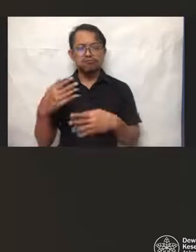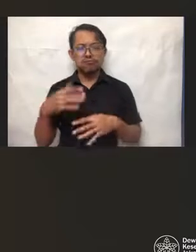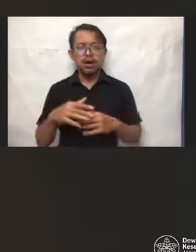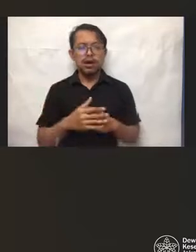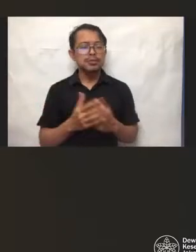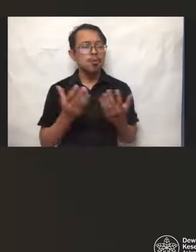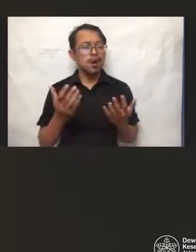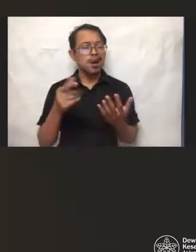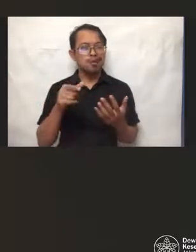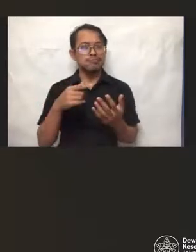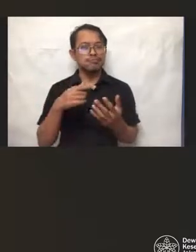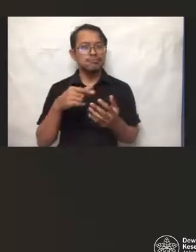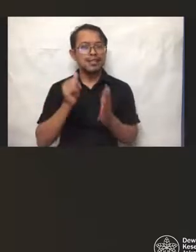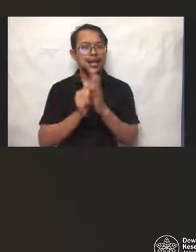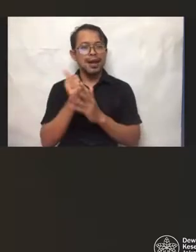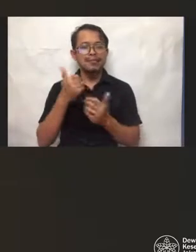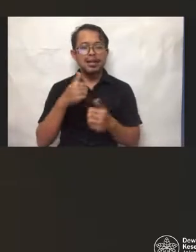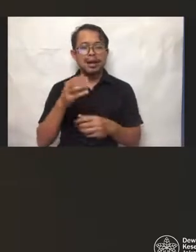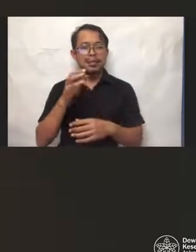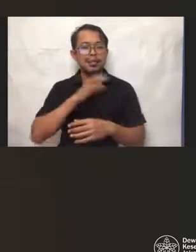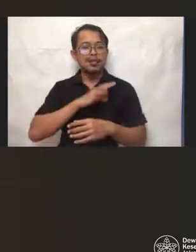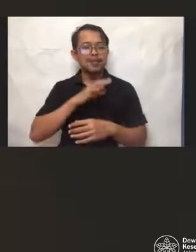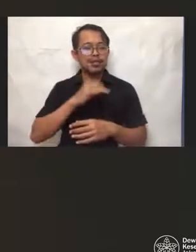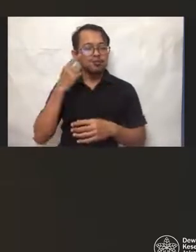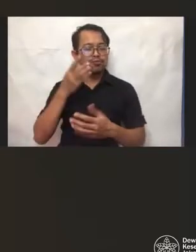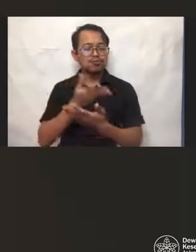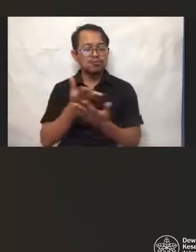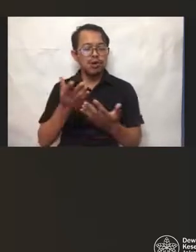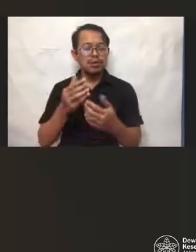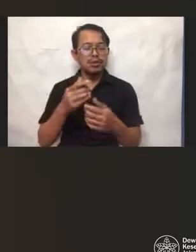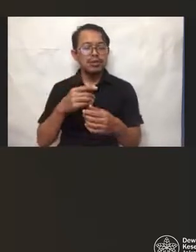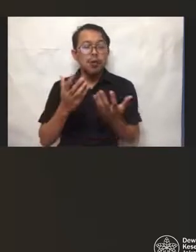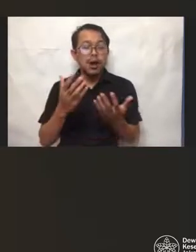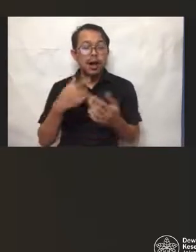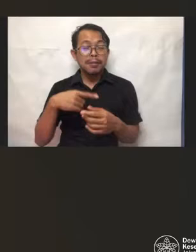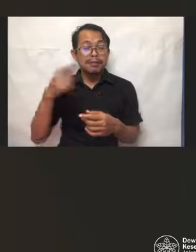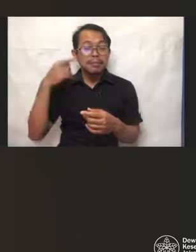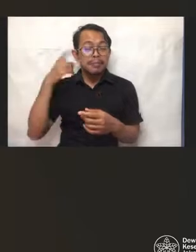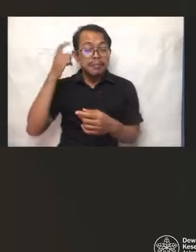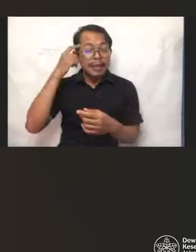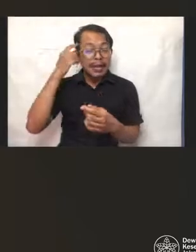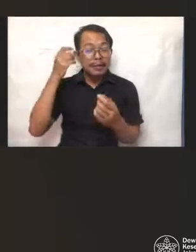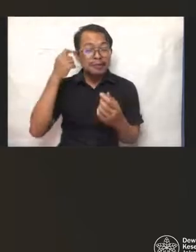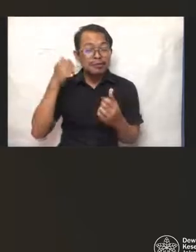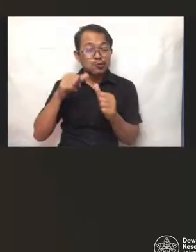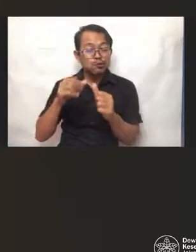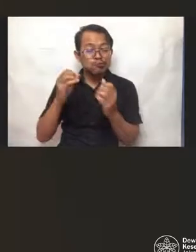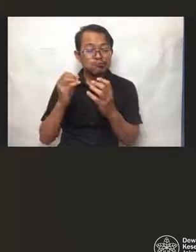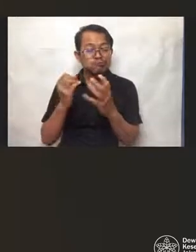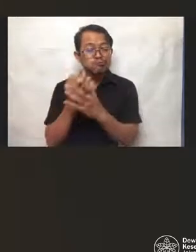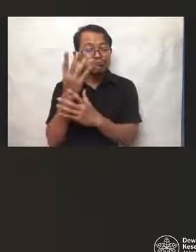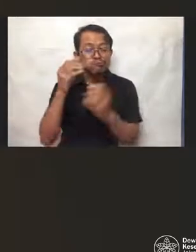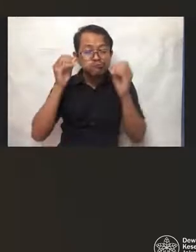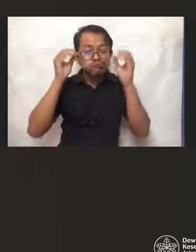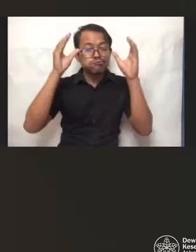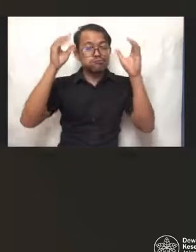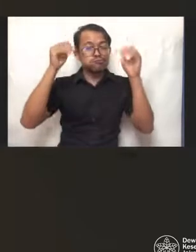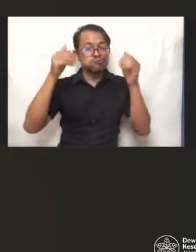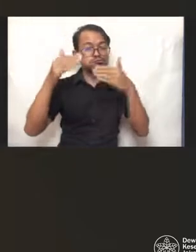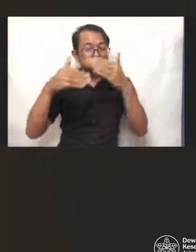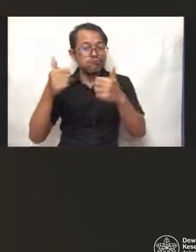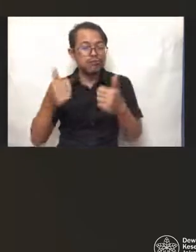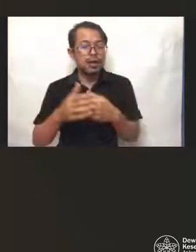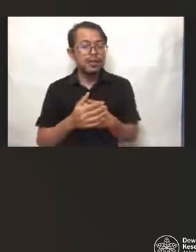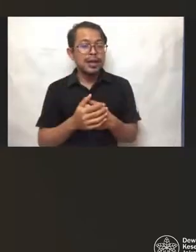sesuatu yang bermanfaat dan kita bisa mengembangkan terus pemikiran-pemikiran yang berarti ini. Terima kasih Profesor Musdah Mulia. Dewan